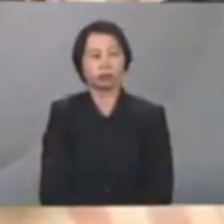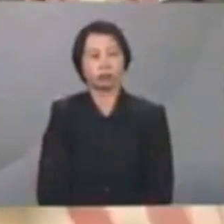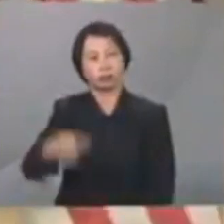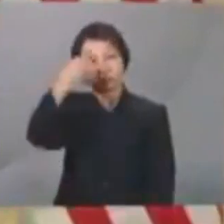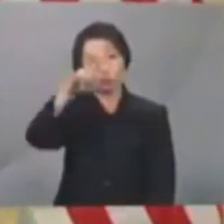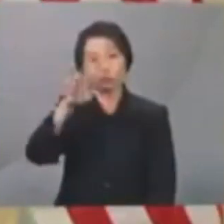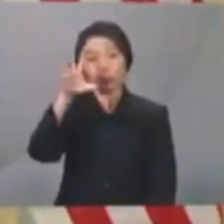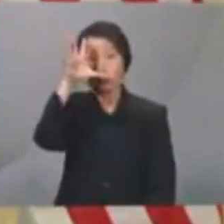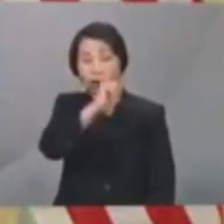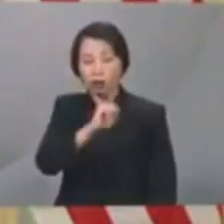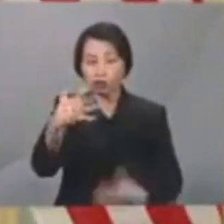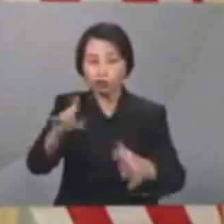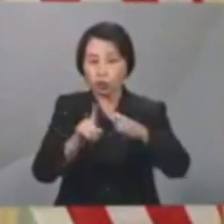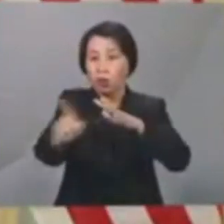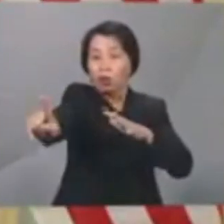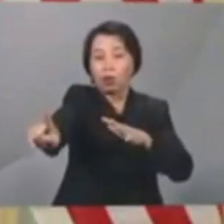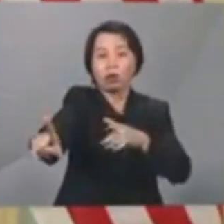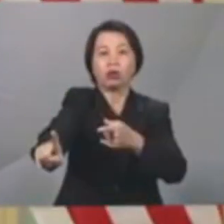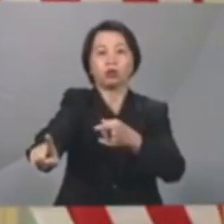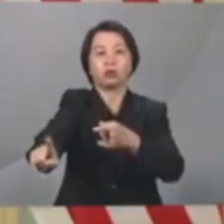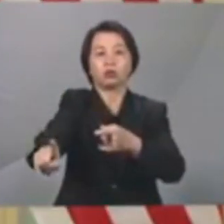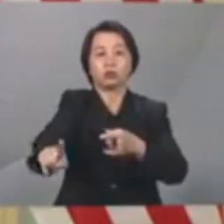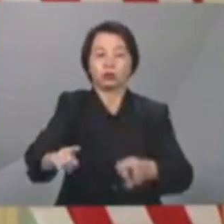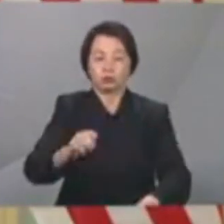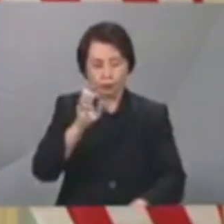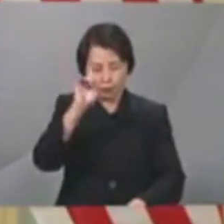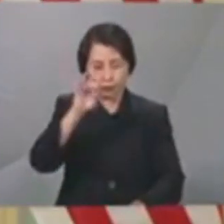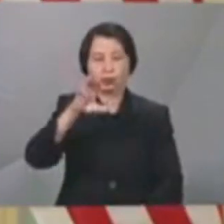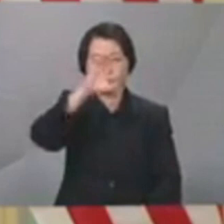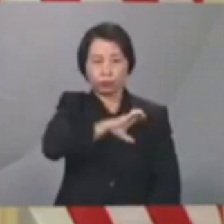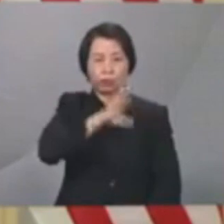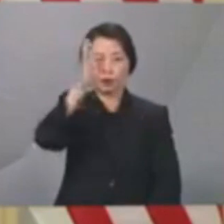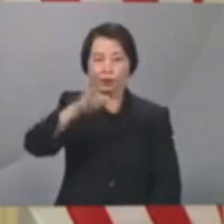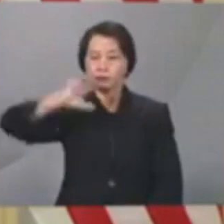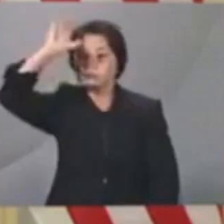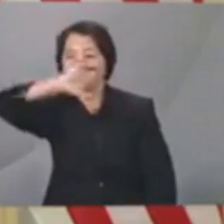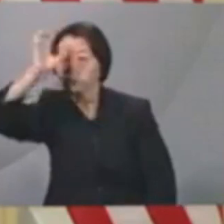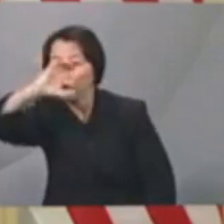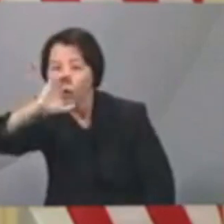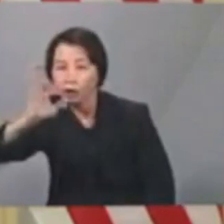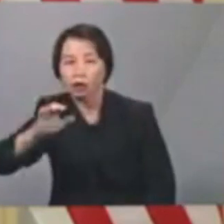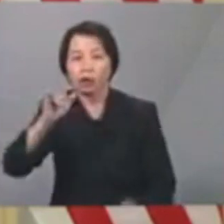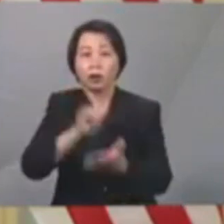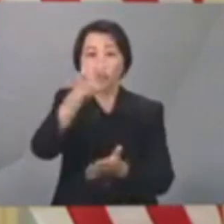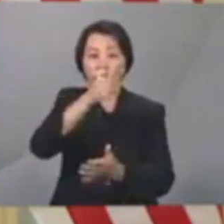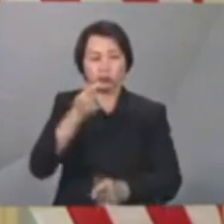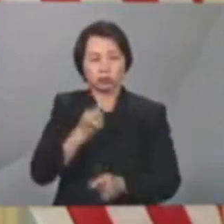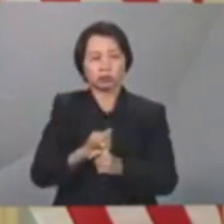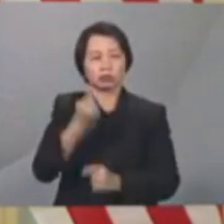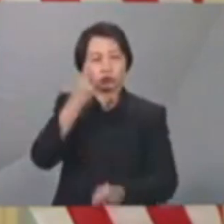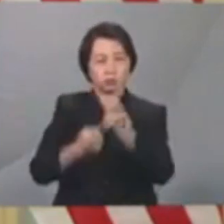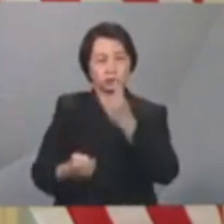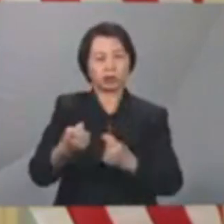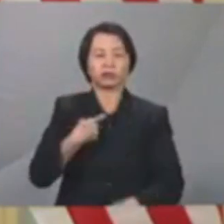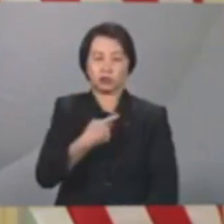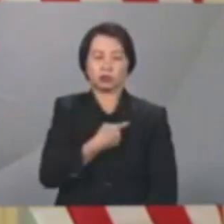Untuk yang terlepas lari, insyaAllah polis akan mengesan mereka. Sebab itulah ramai yang tetap bertanya dengan